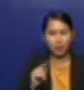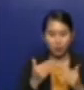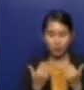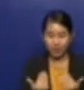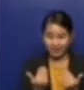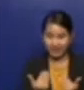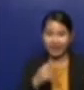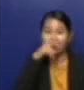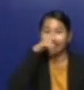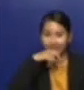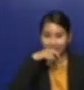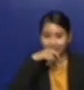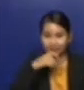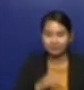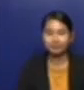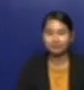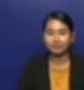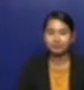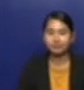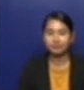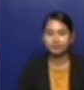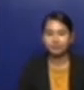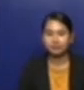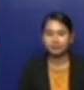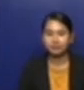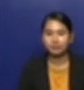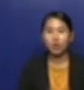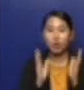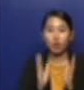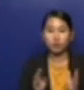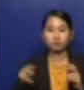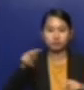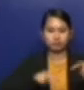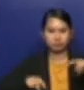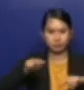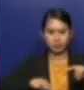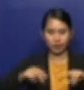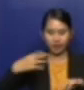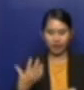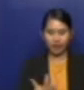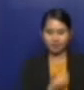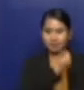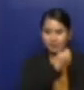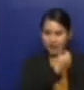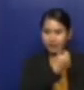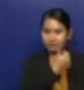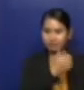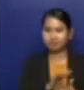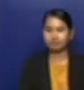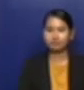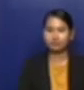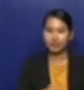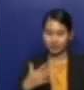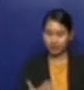นี้เมืองนี้นี่นักปกครองที่มีอำนาจสูงสุดเ